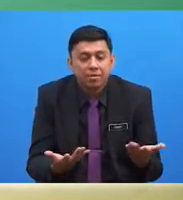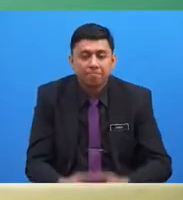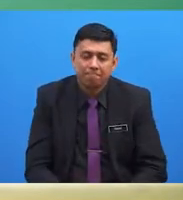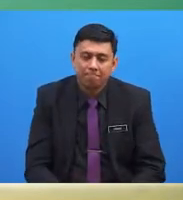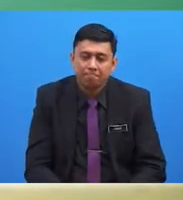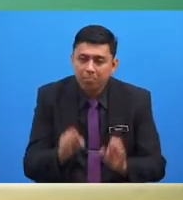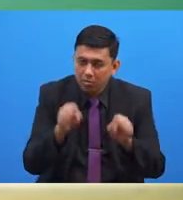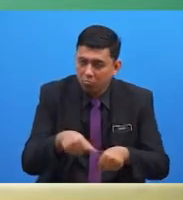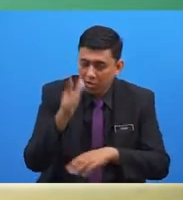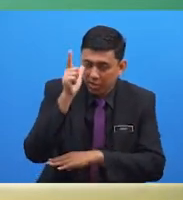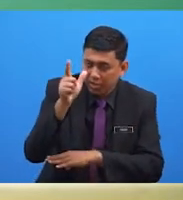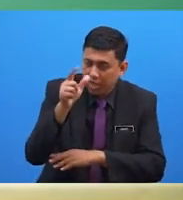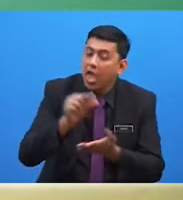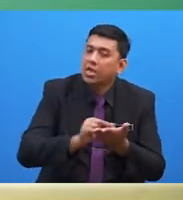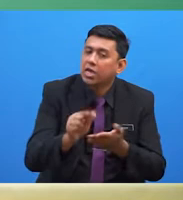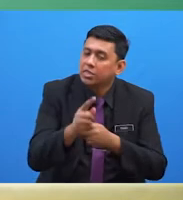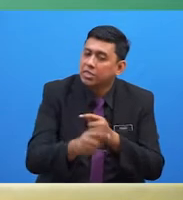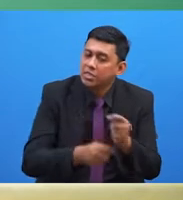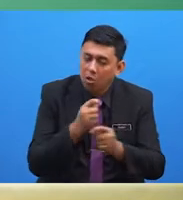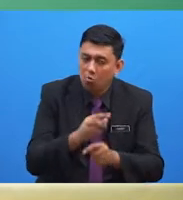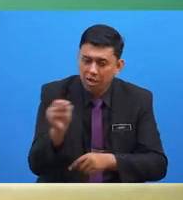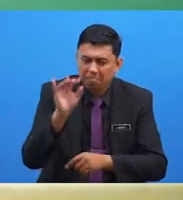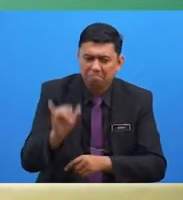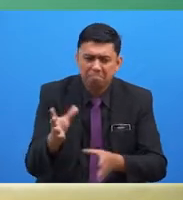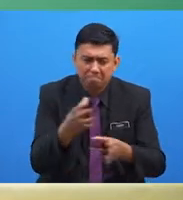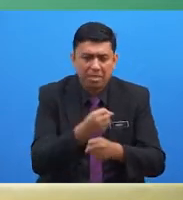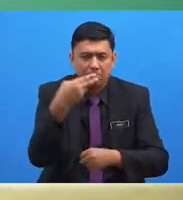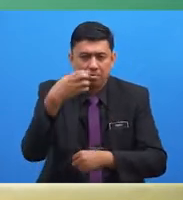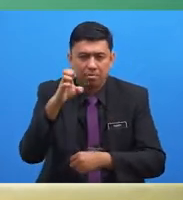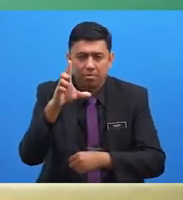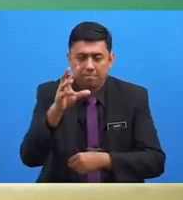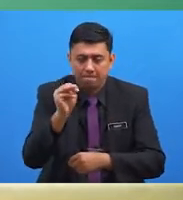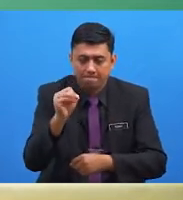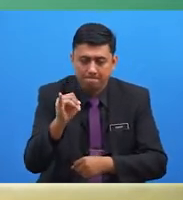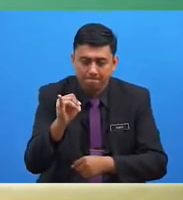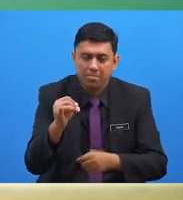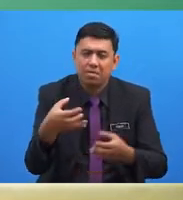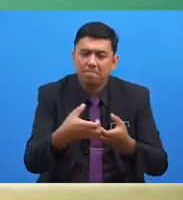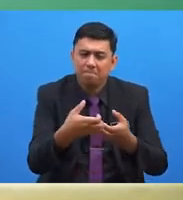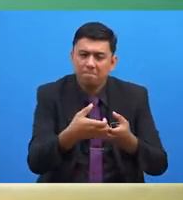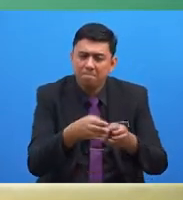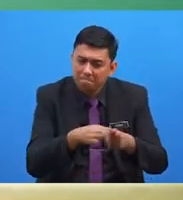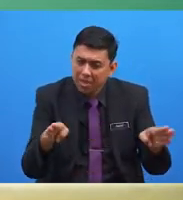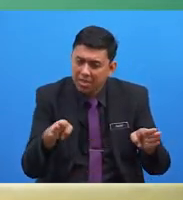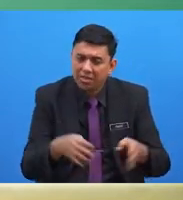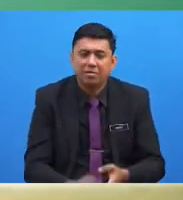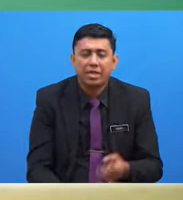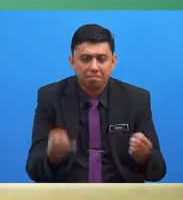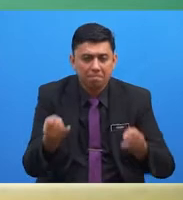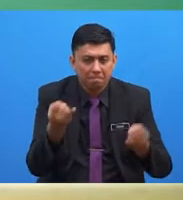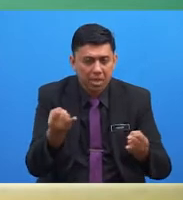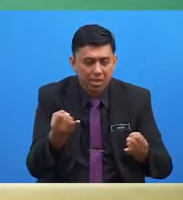Anda boleh melihat gaji tahunan yang diterima Helmi dan bandingkan amount yang didapati di dalam imbangan